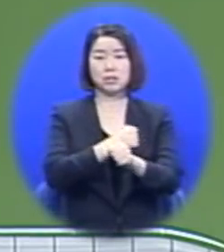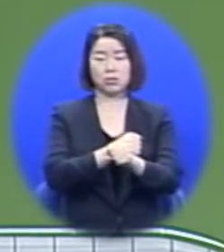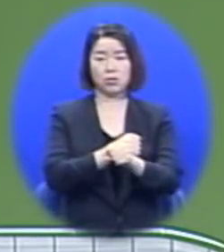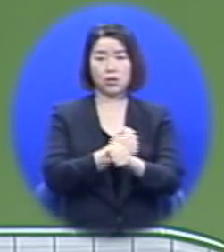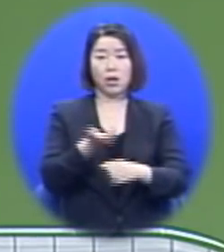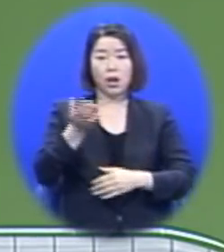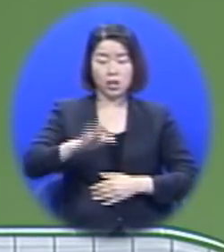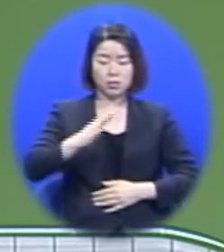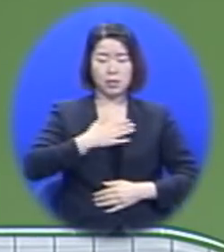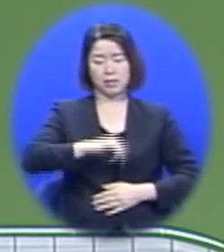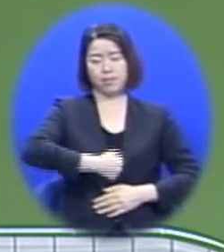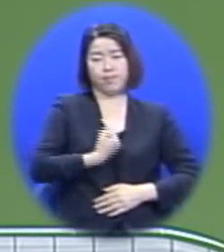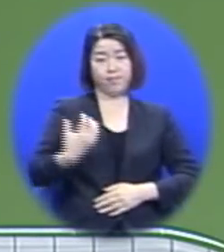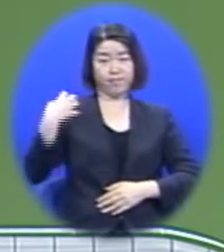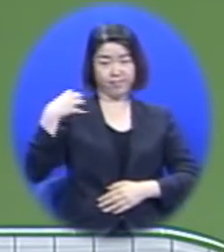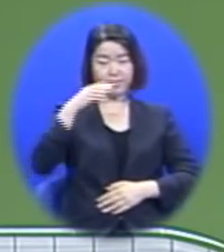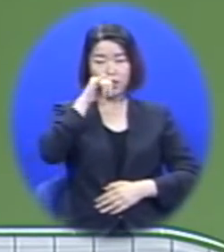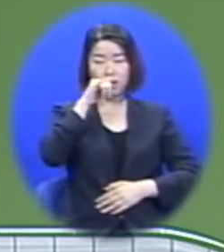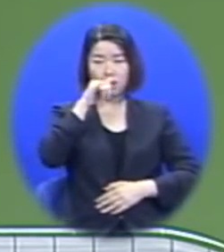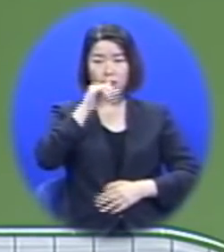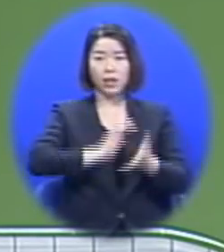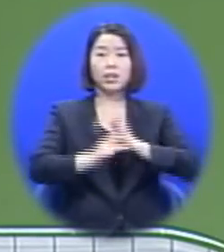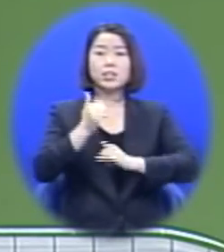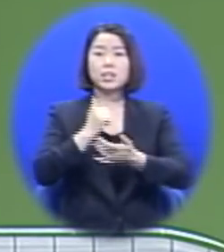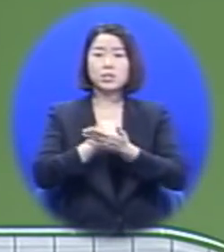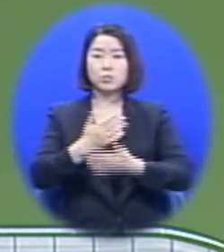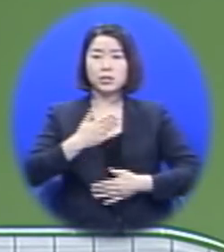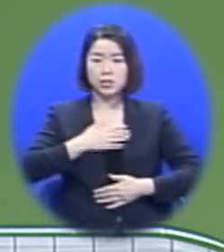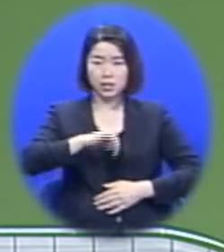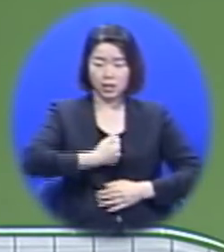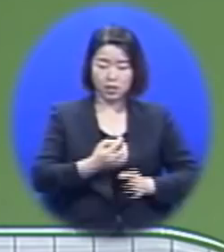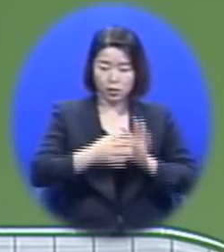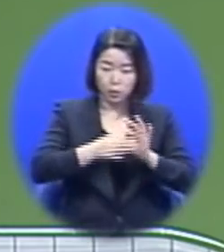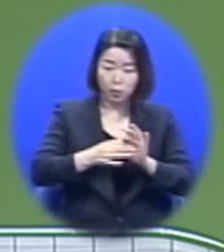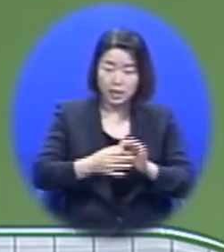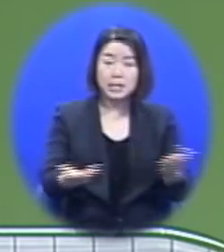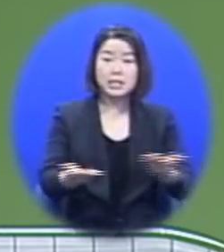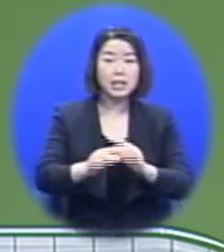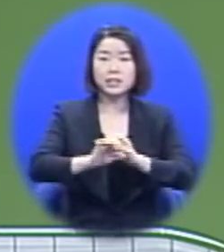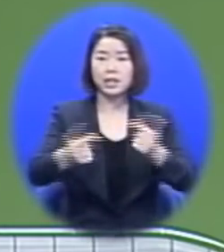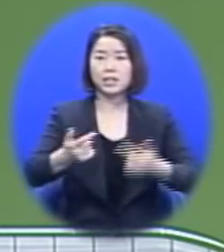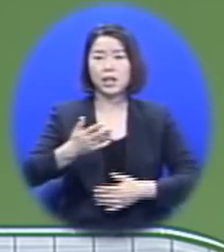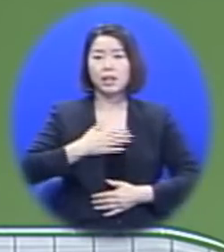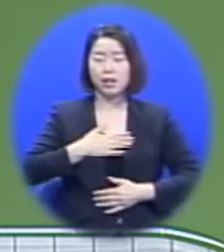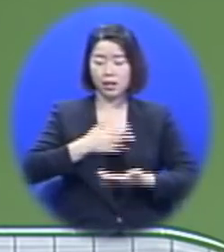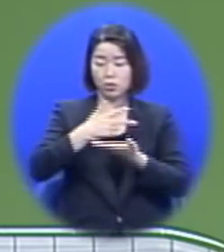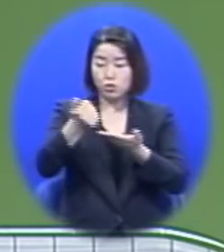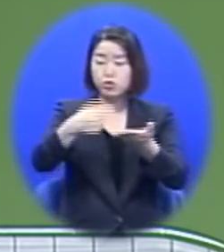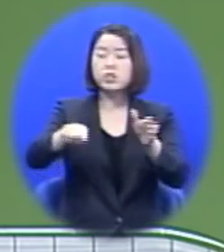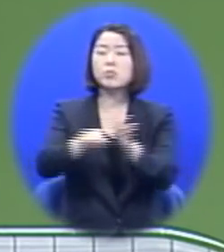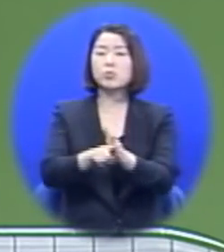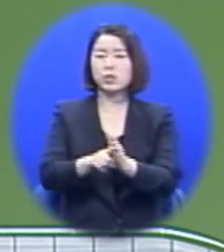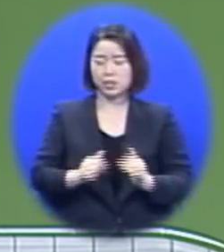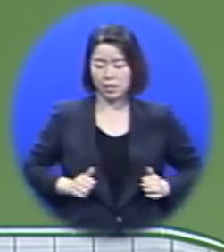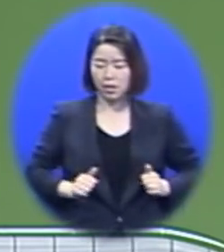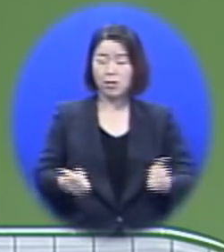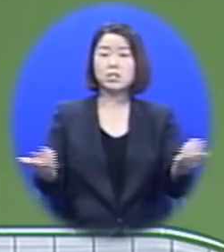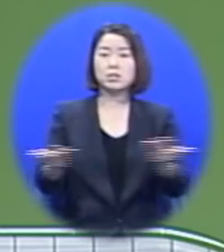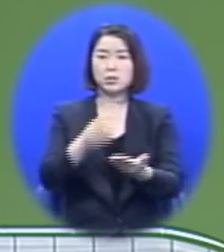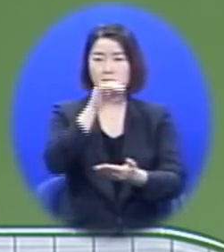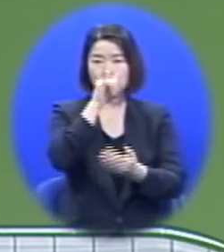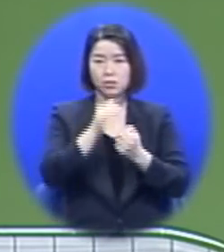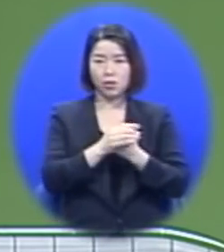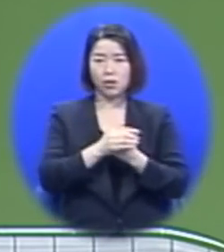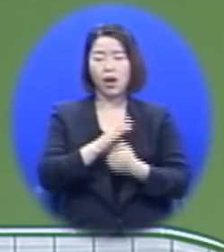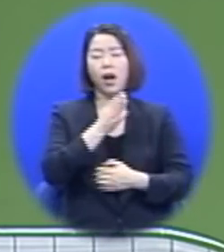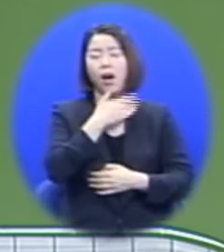자기가 했습니다. 예수님이 자기를 통해서 하신 게 아니고 자기가 주님을 위해서 열심히 했습니다. 아, 그래서